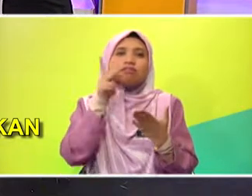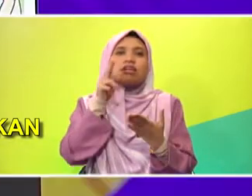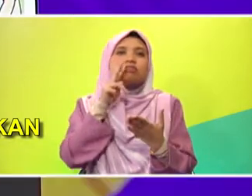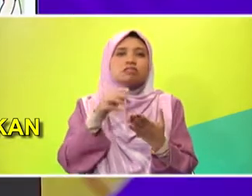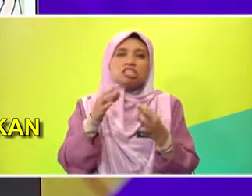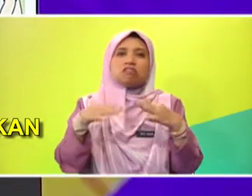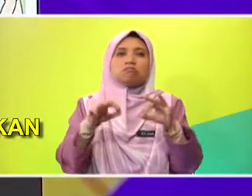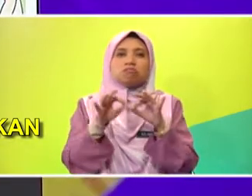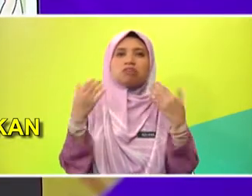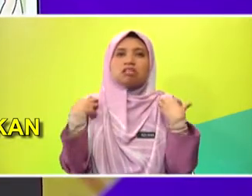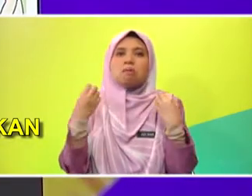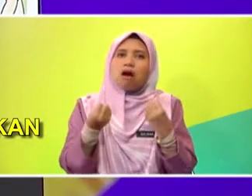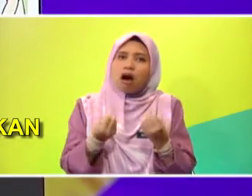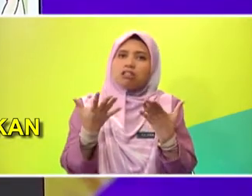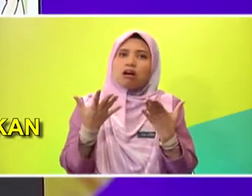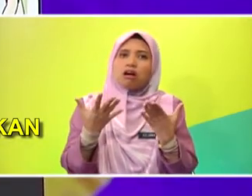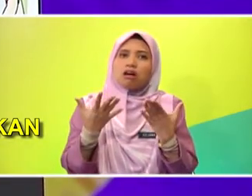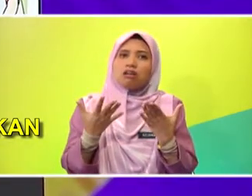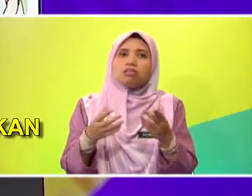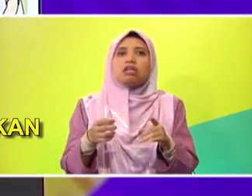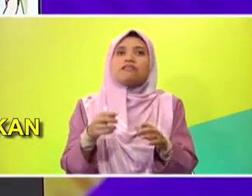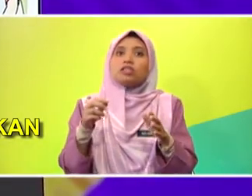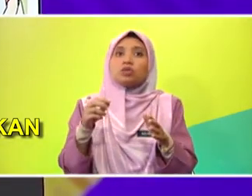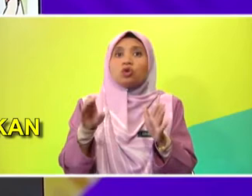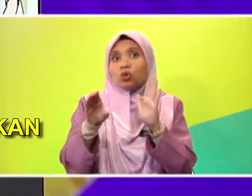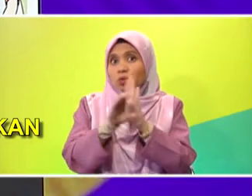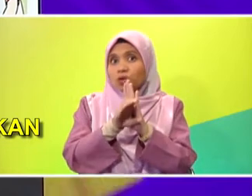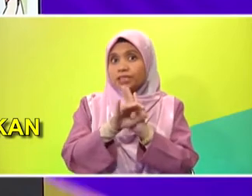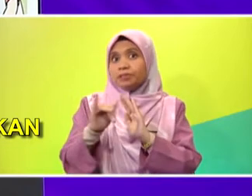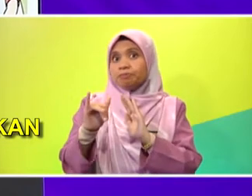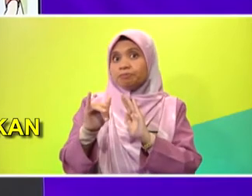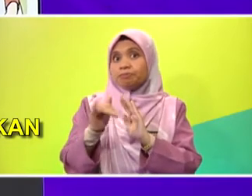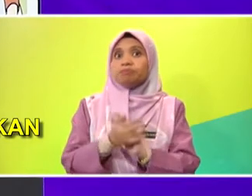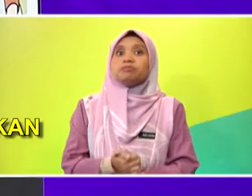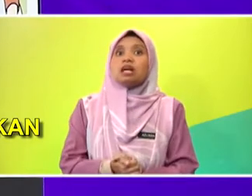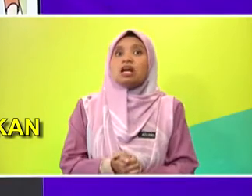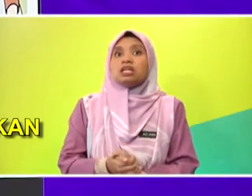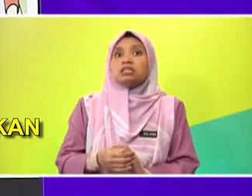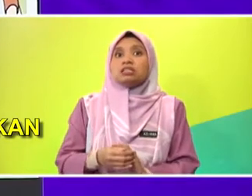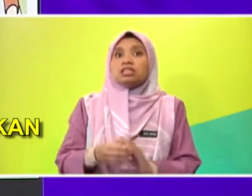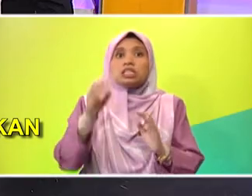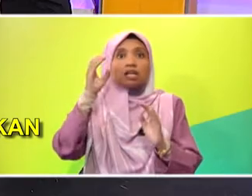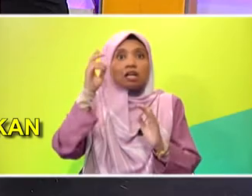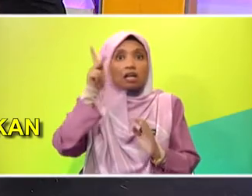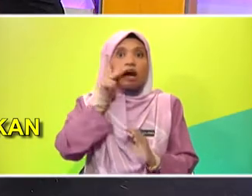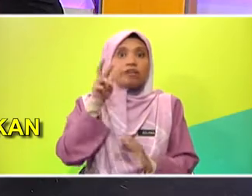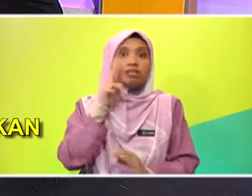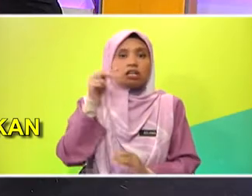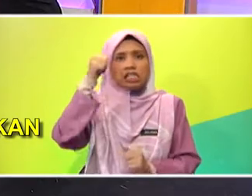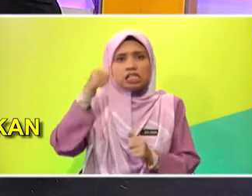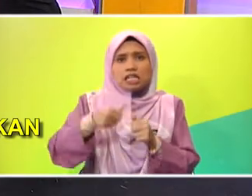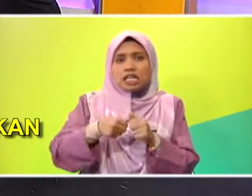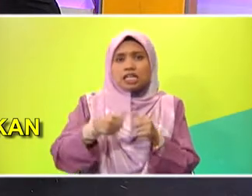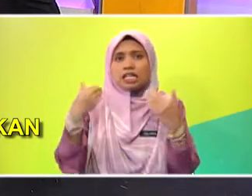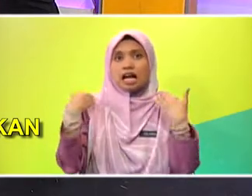saya dah punah terlibat Kediri Antara Salah satunya kece Google seingat lagi waktu sekolah rendah dulu ada